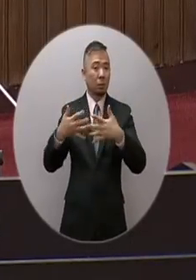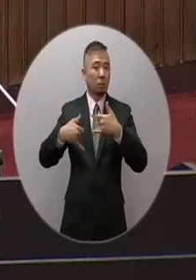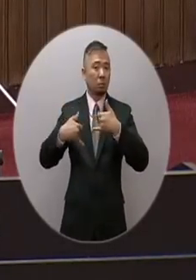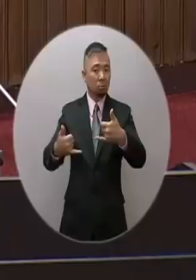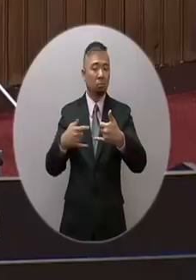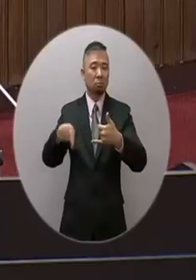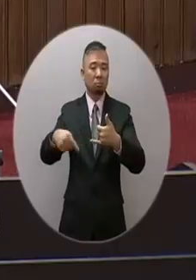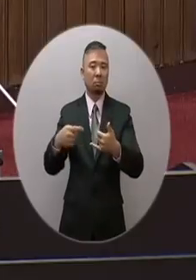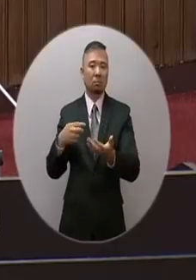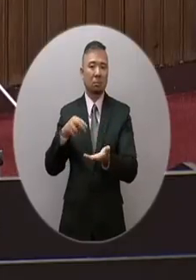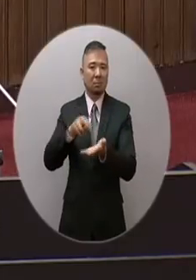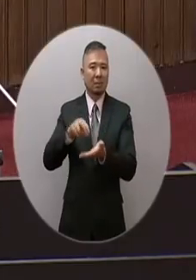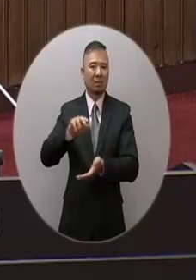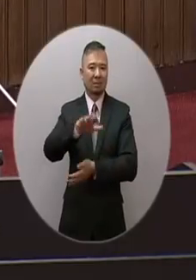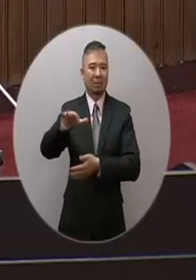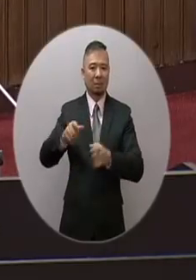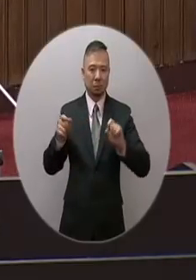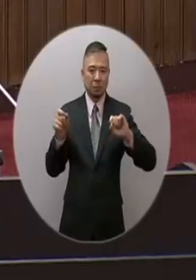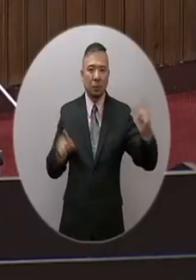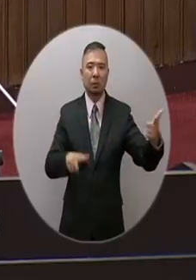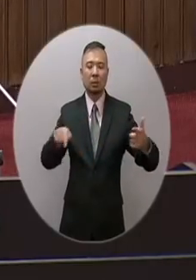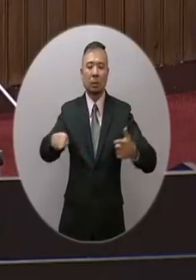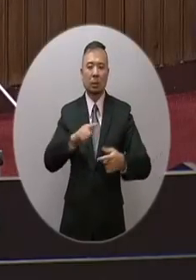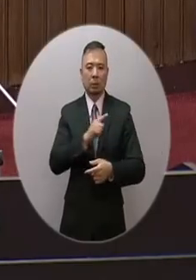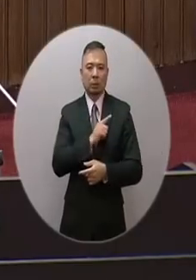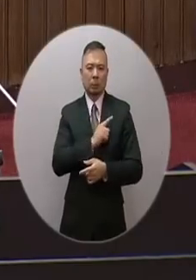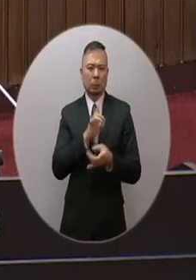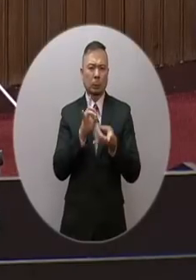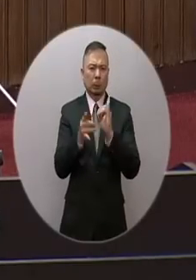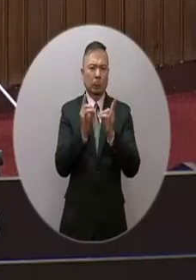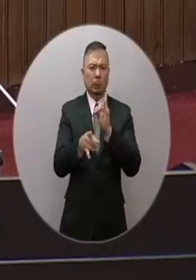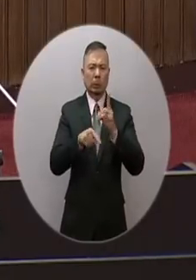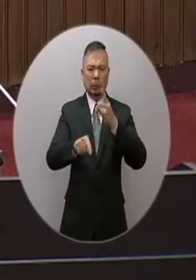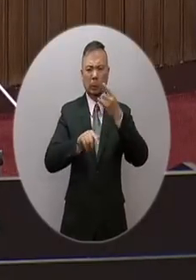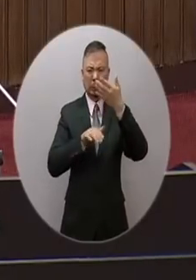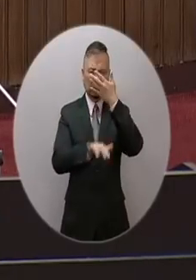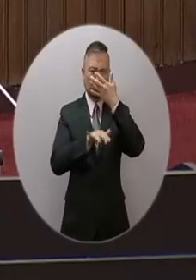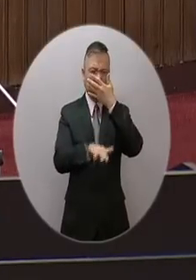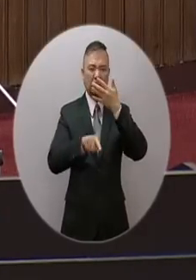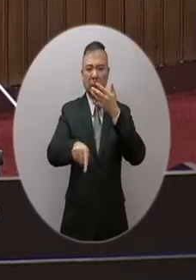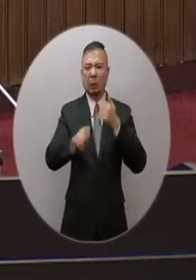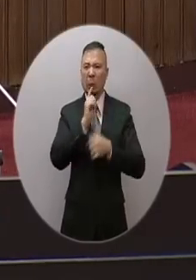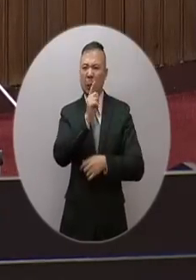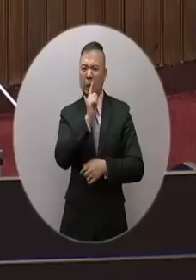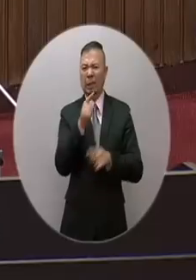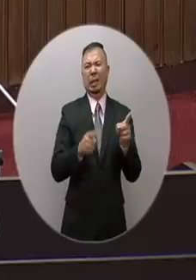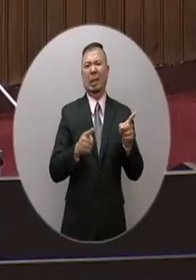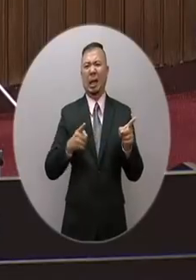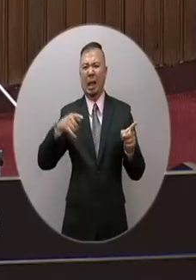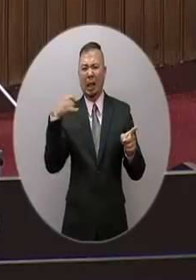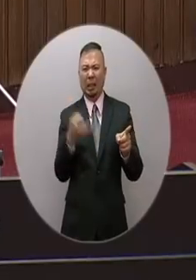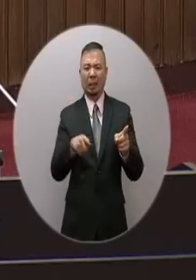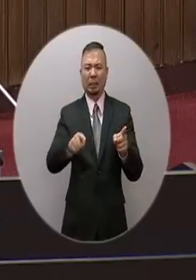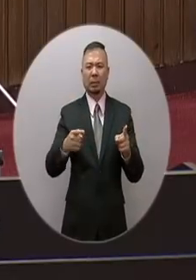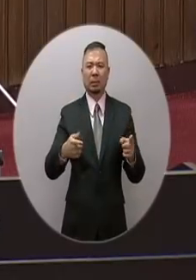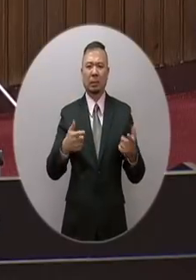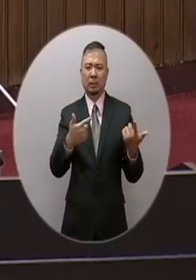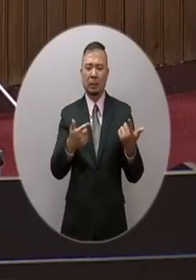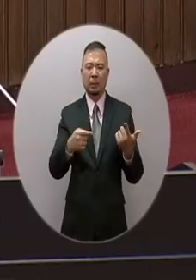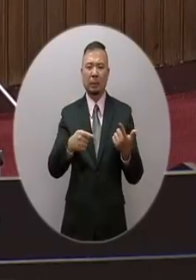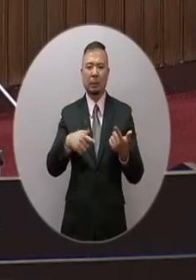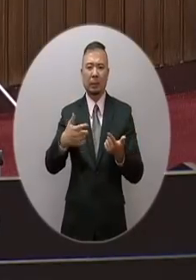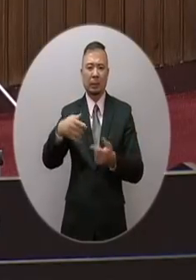却常以极尽丑化、恶劣的语言来相互攻坚、互贴标